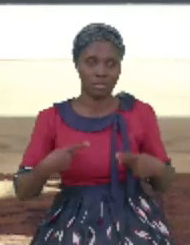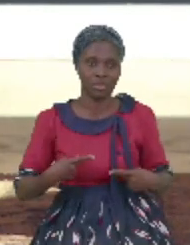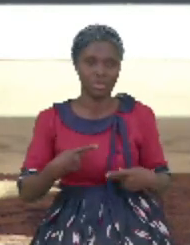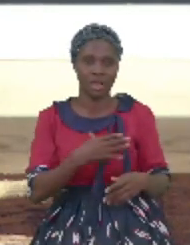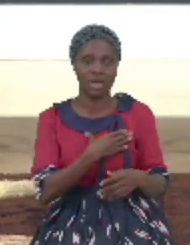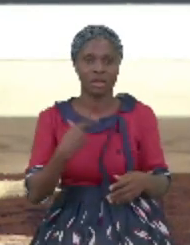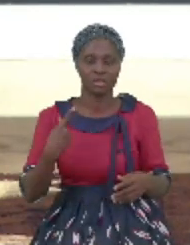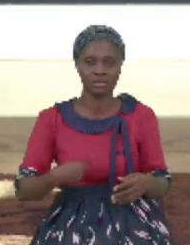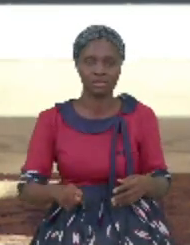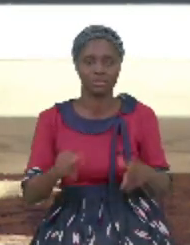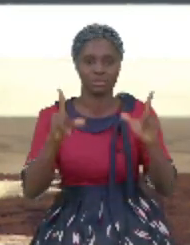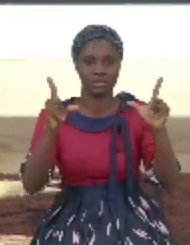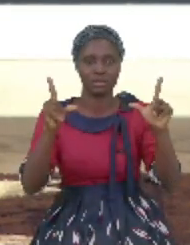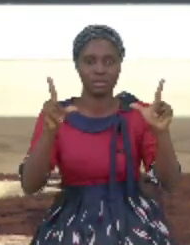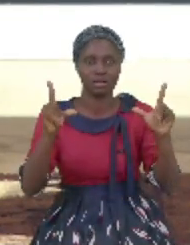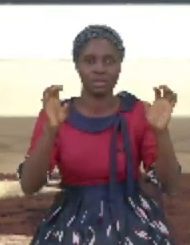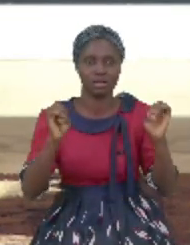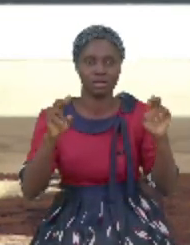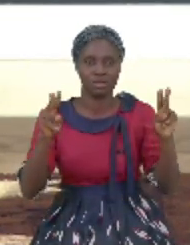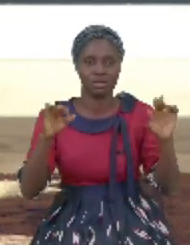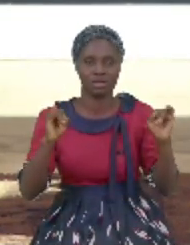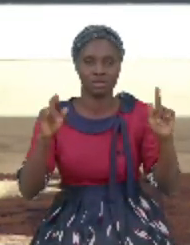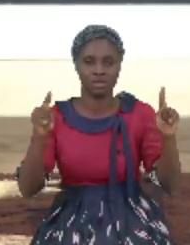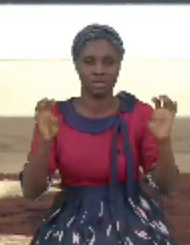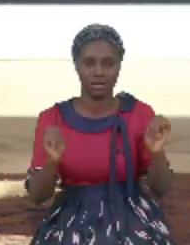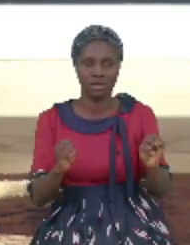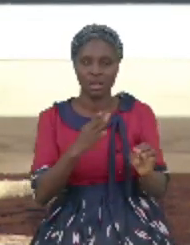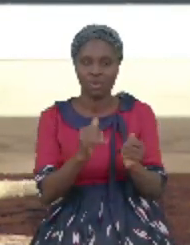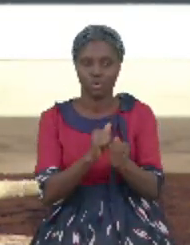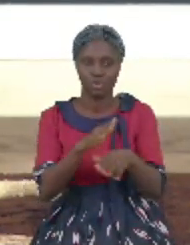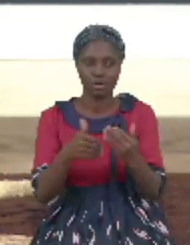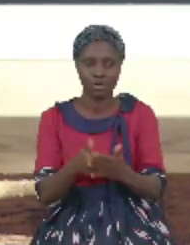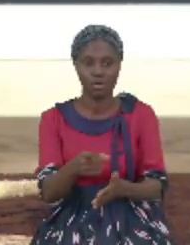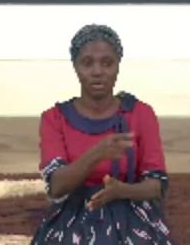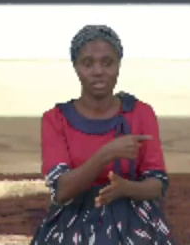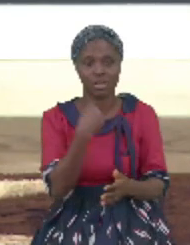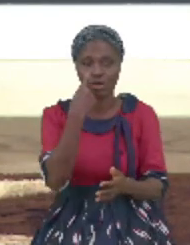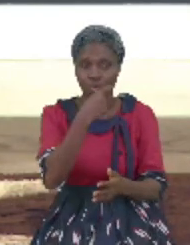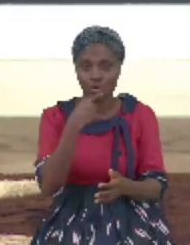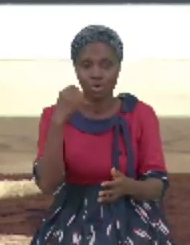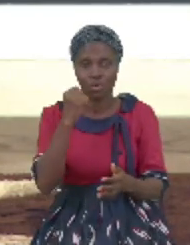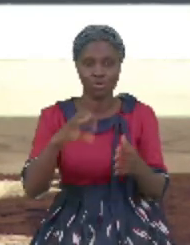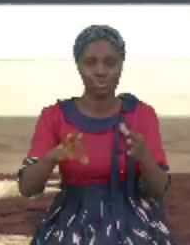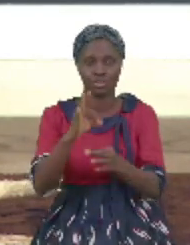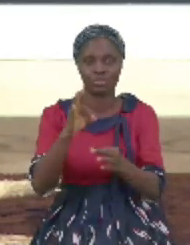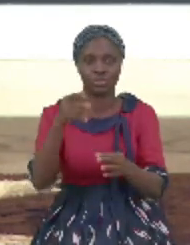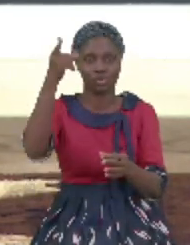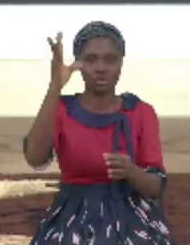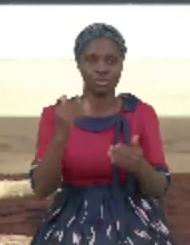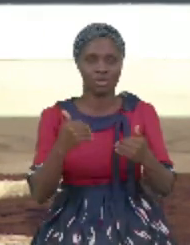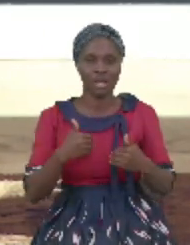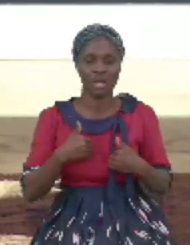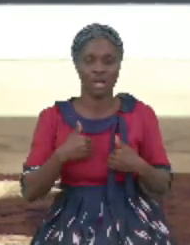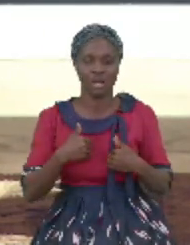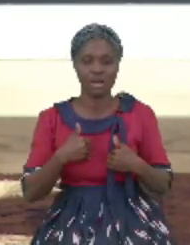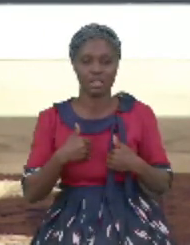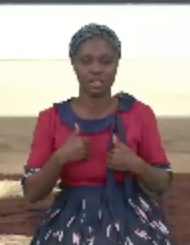Il faut souligner ceci. Et les lévites, tous ceux dont Dieu